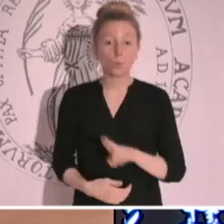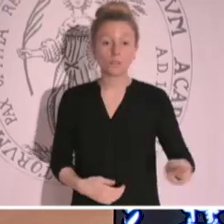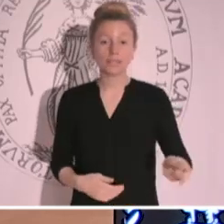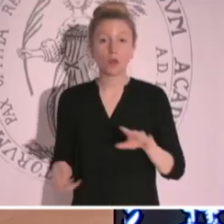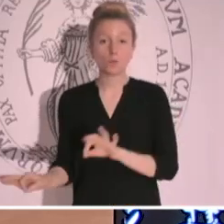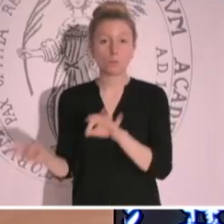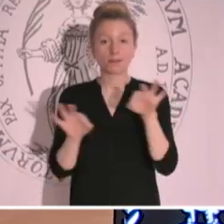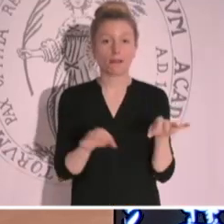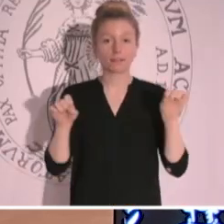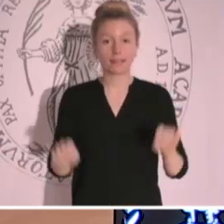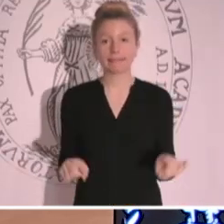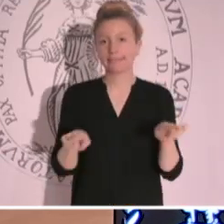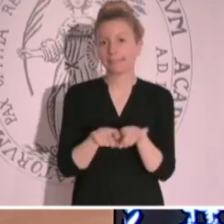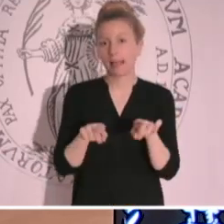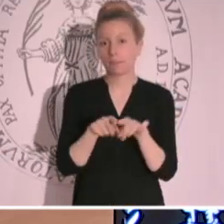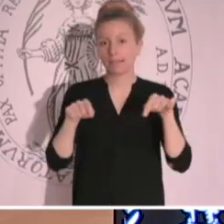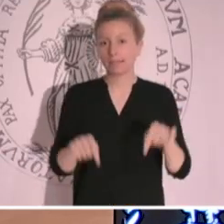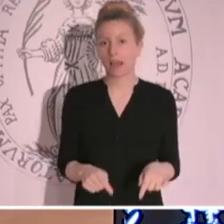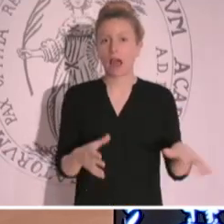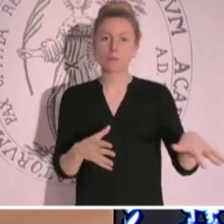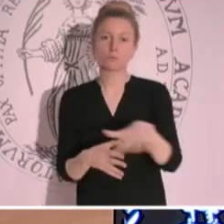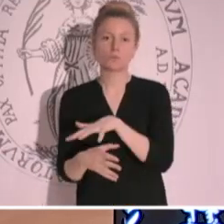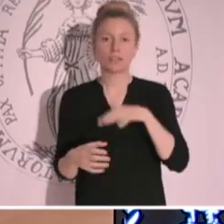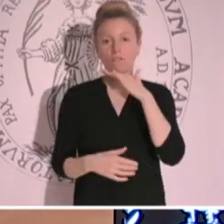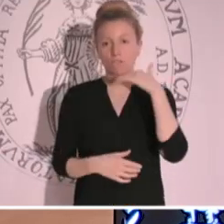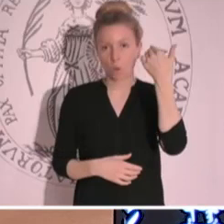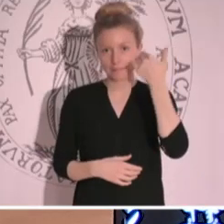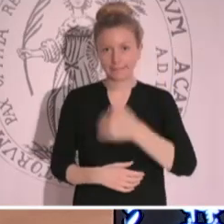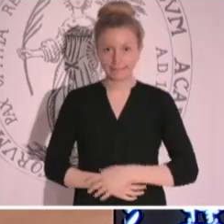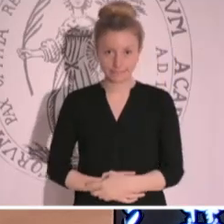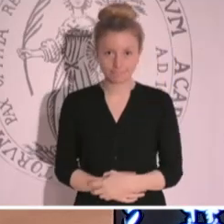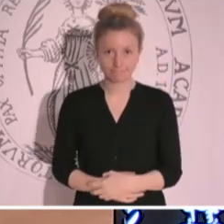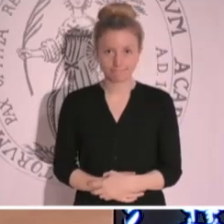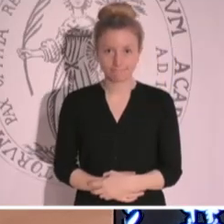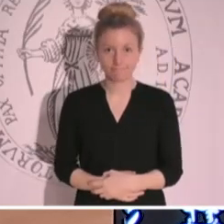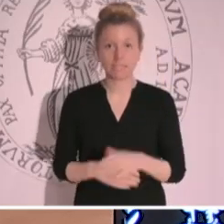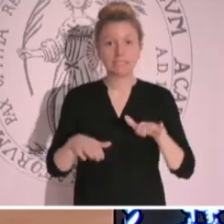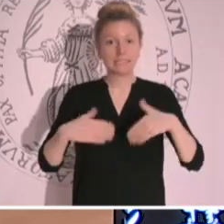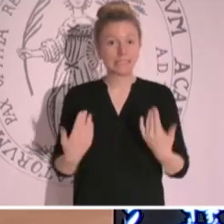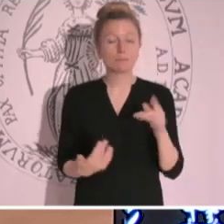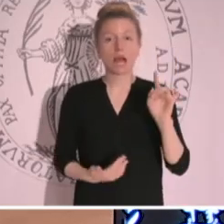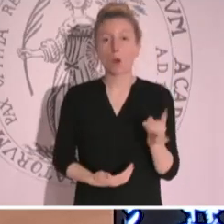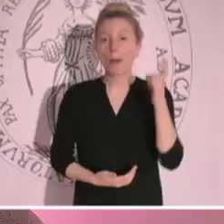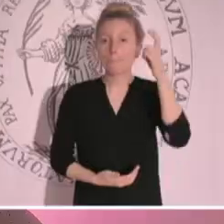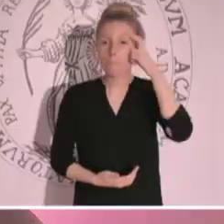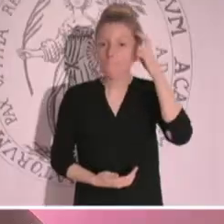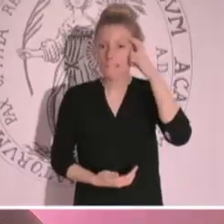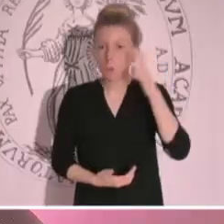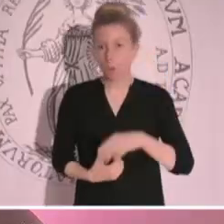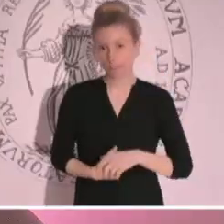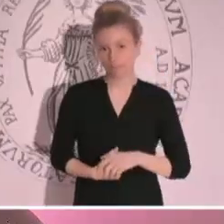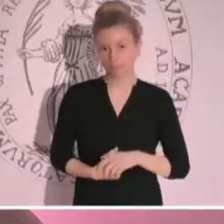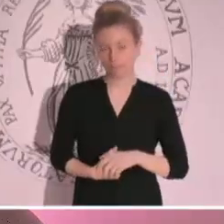Kollegen, die einen Ruf, also eine Möglichkeit haben, an eine andere Universität zu gehen, ich rede jetzt von Professoren, dass sie dann doch noch mal